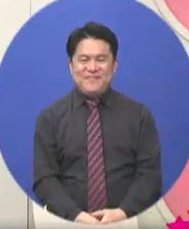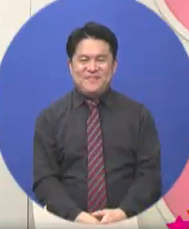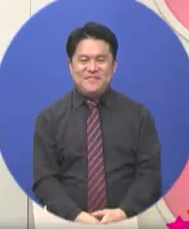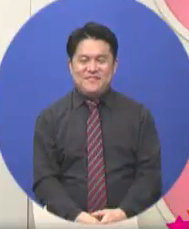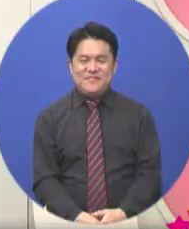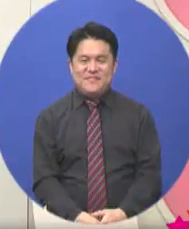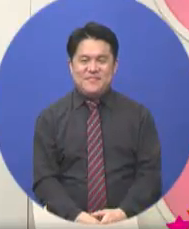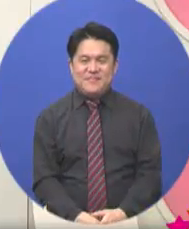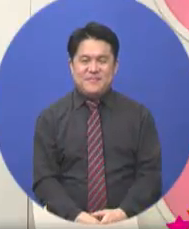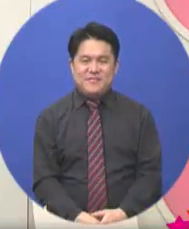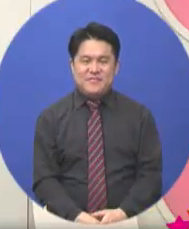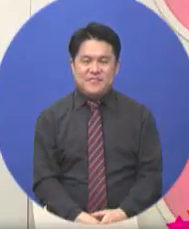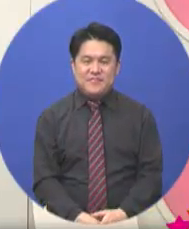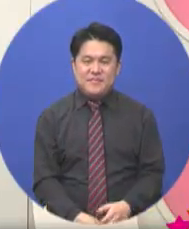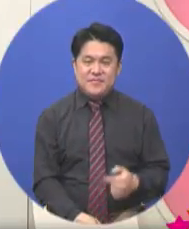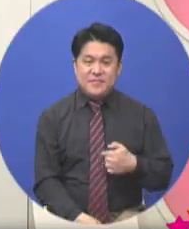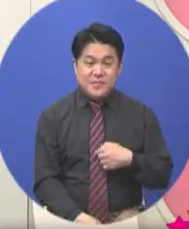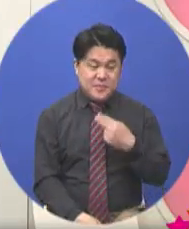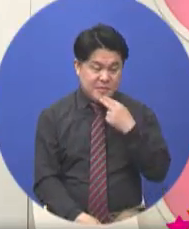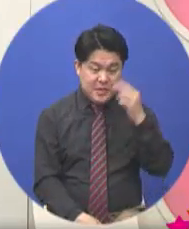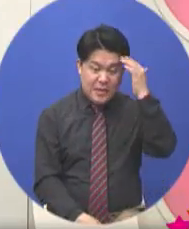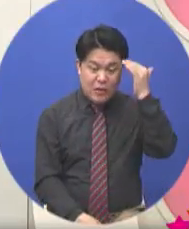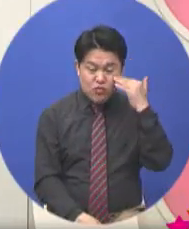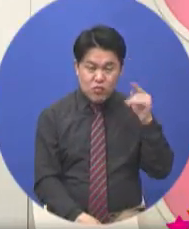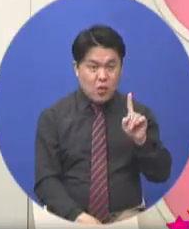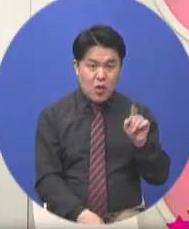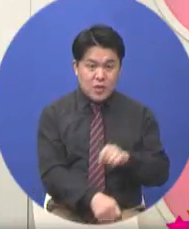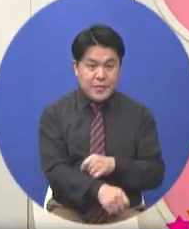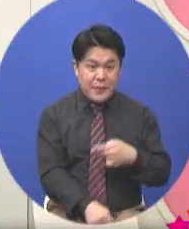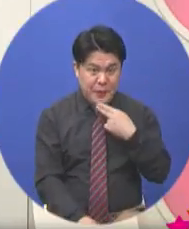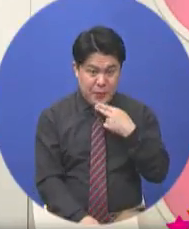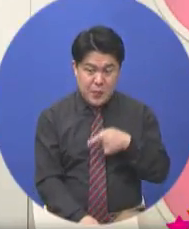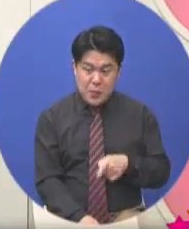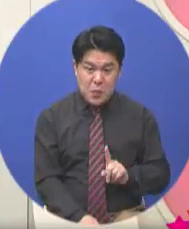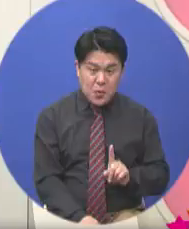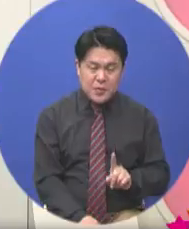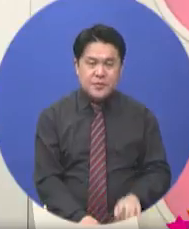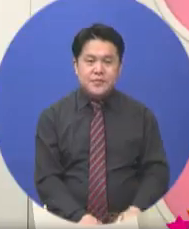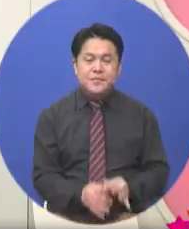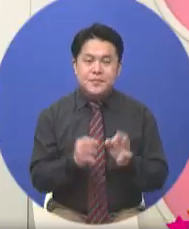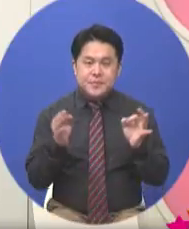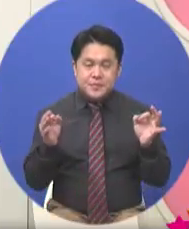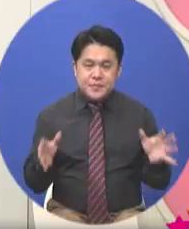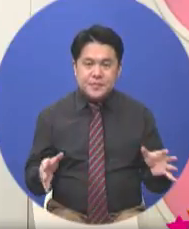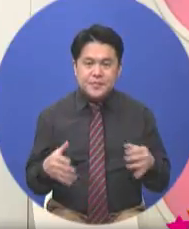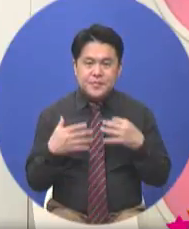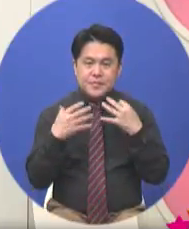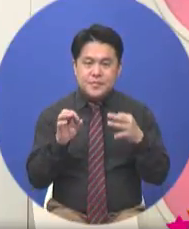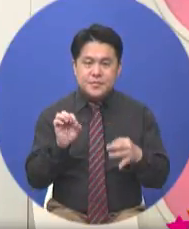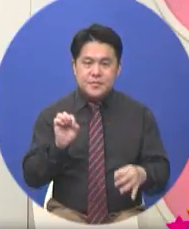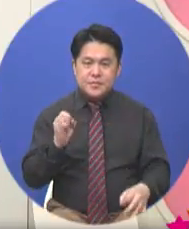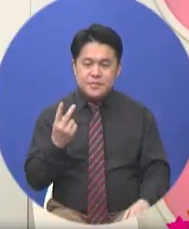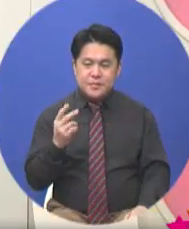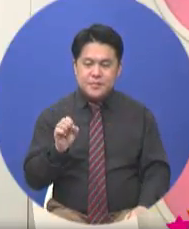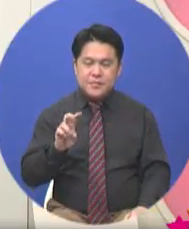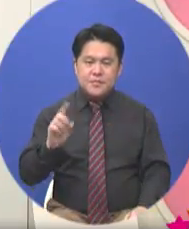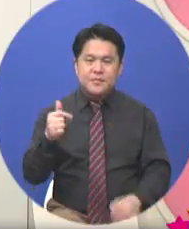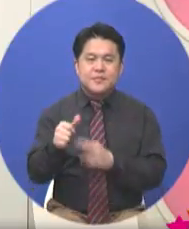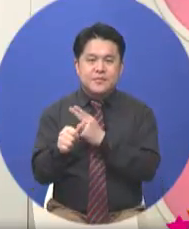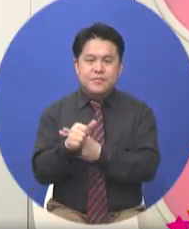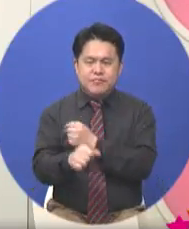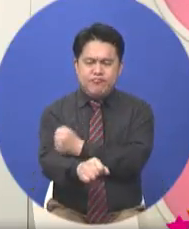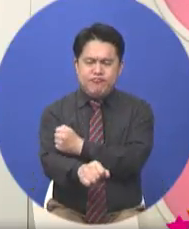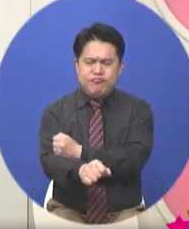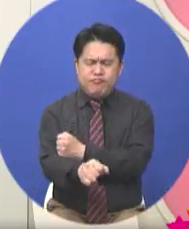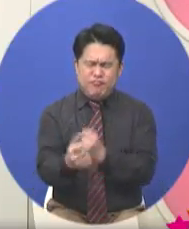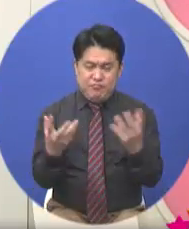네, 제가 없는 어떻게 한국은 별일 없었을까요? 아, 별일 없었어요. 네. 그동안 김용만 선생님이 네. 아주 수고